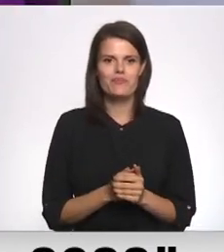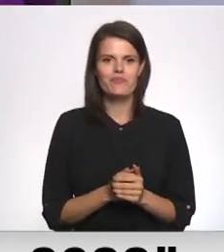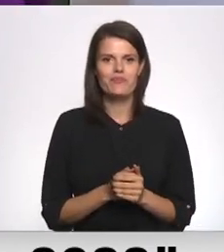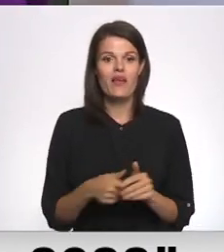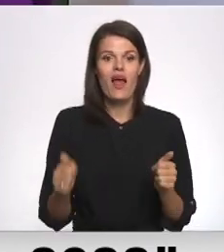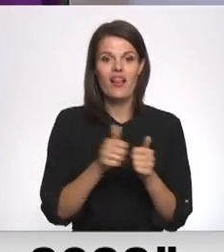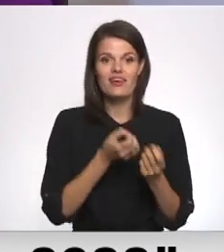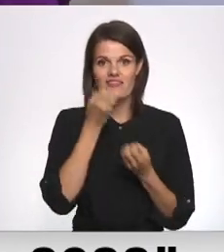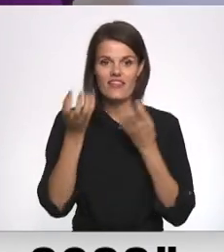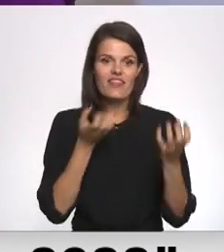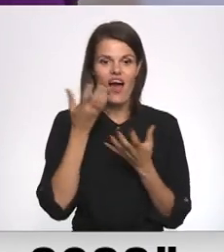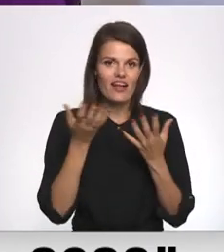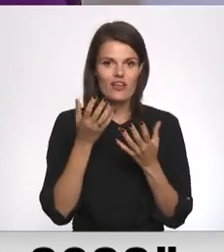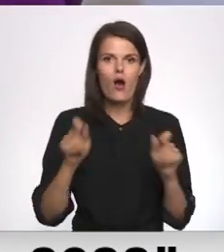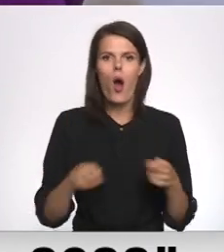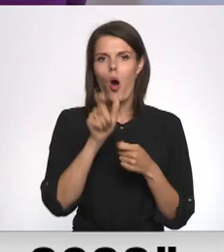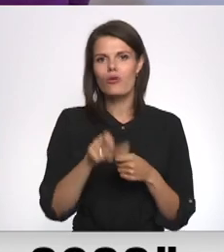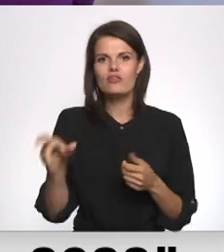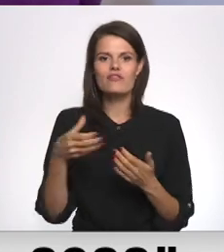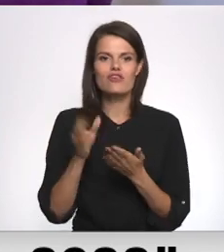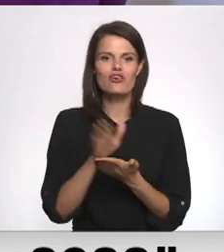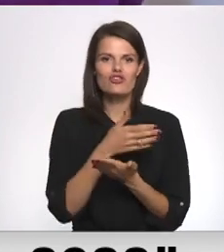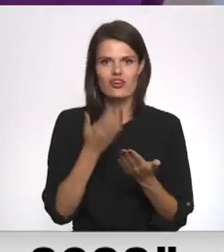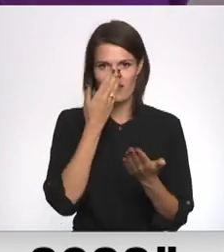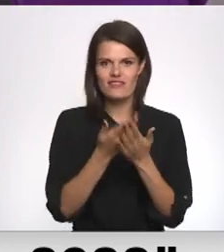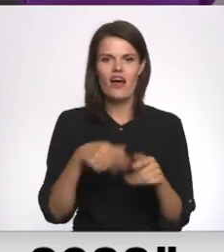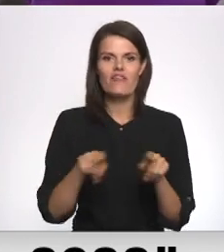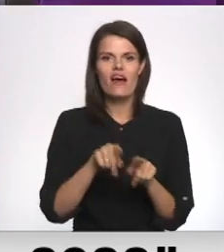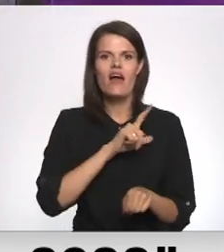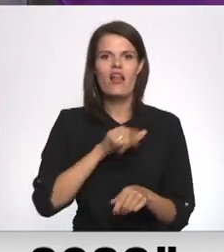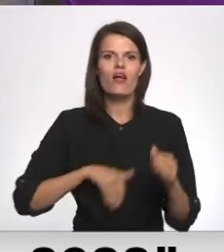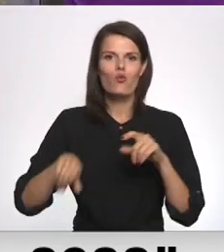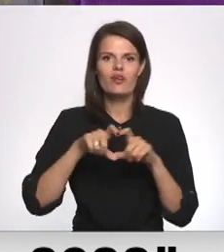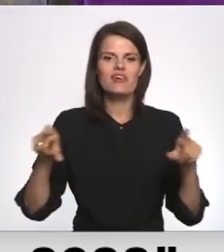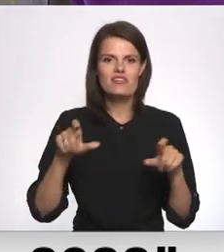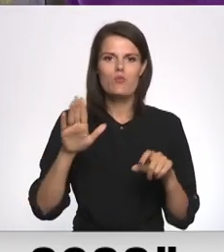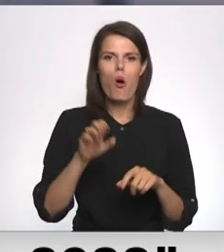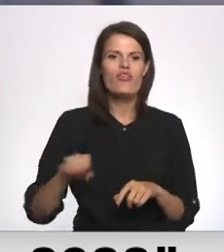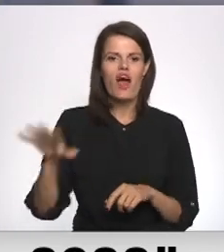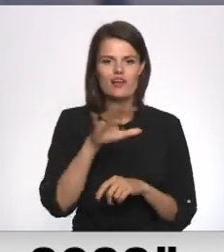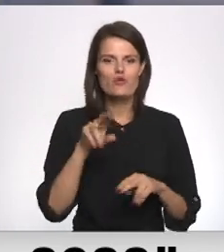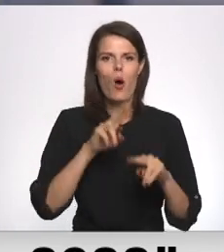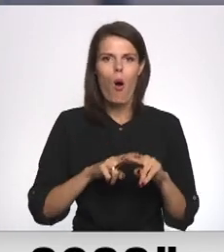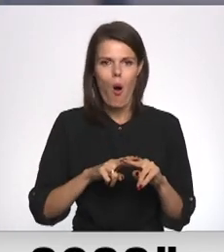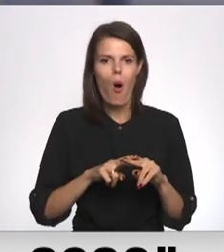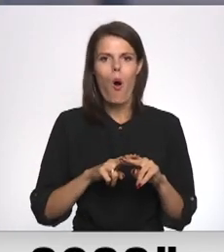Līdz ar dāliju selekcionāriem savas šķirnes rāda arī Latvijas Universitātes botāniskais dārs un